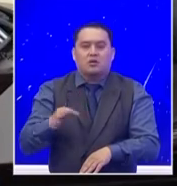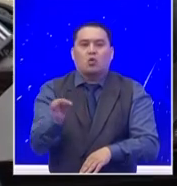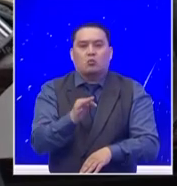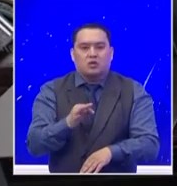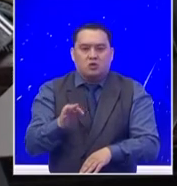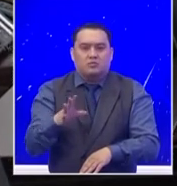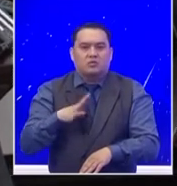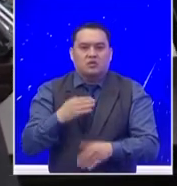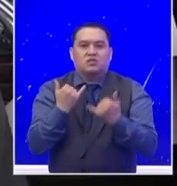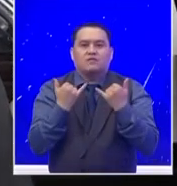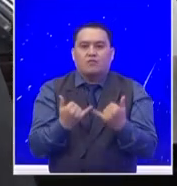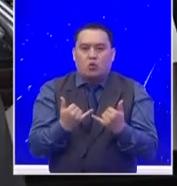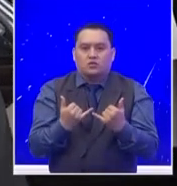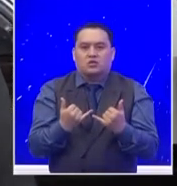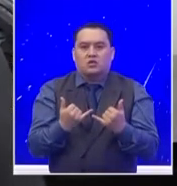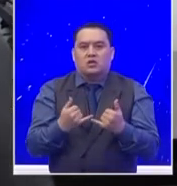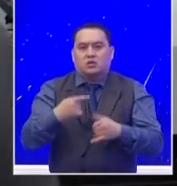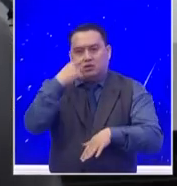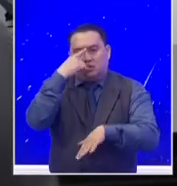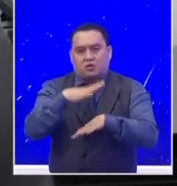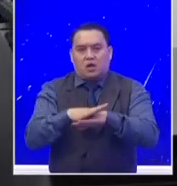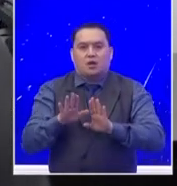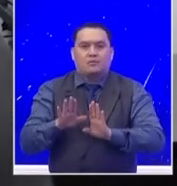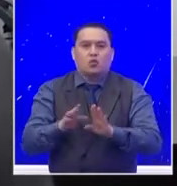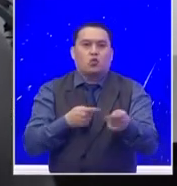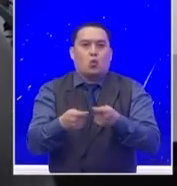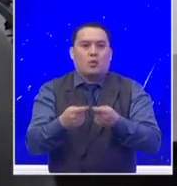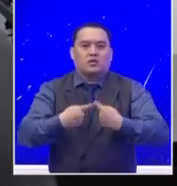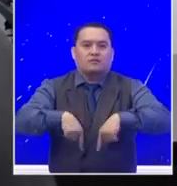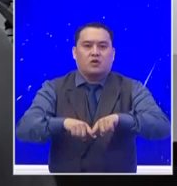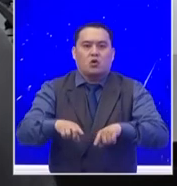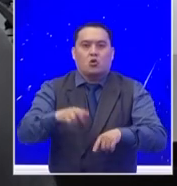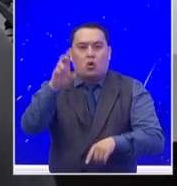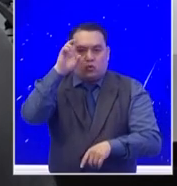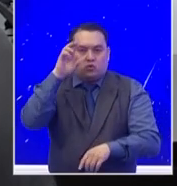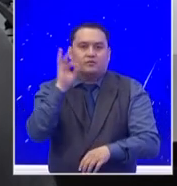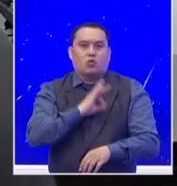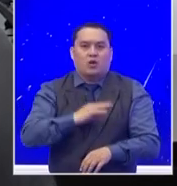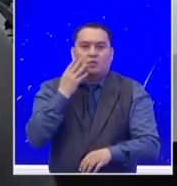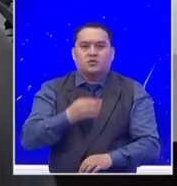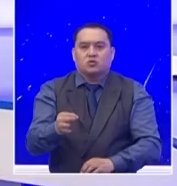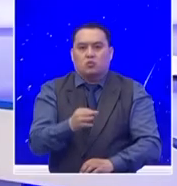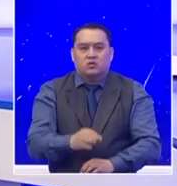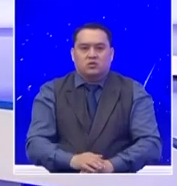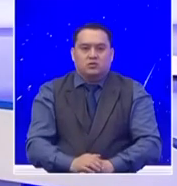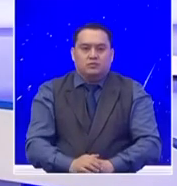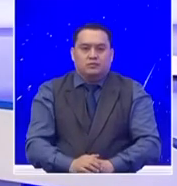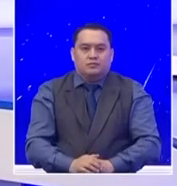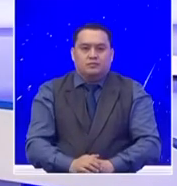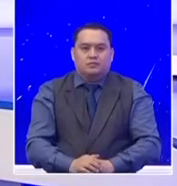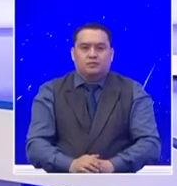и Туркестанской областей. До сегодняшнего дня занимал пост руководителя департамента государственных доходов по Алматинской